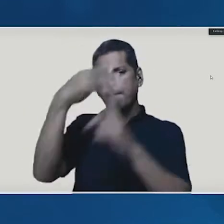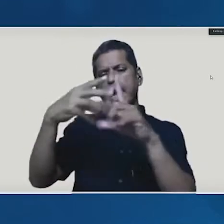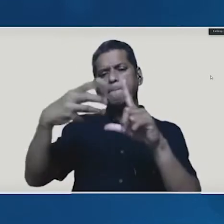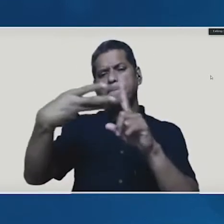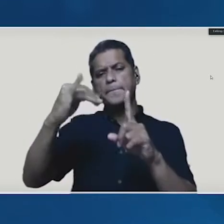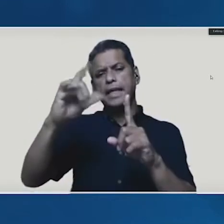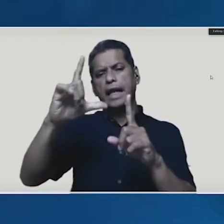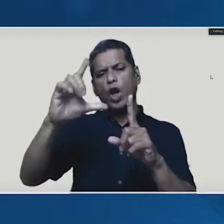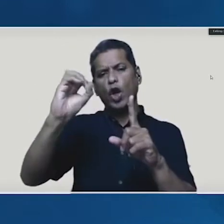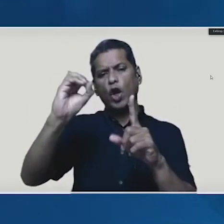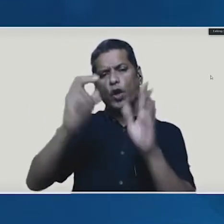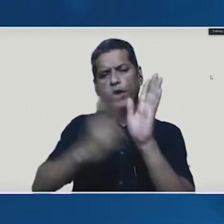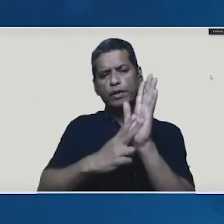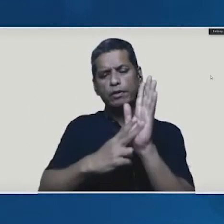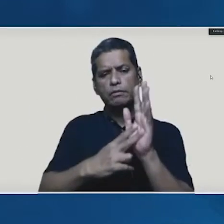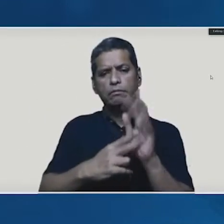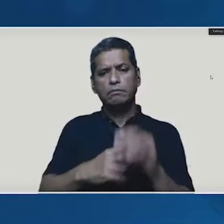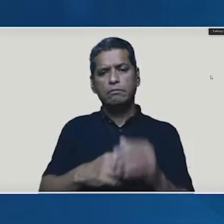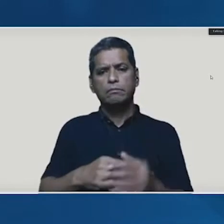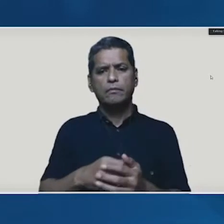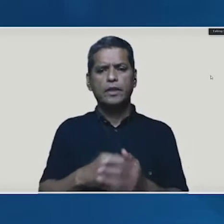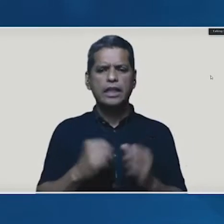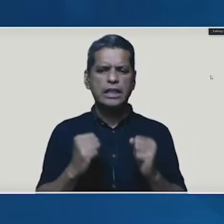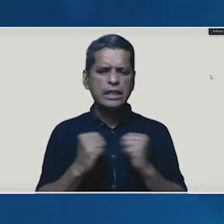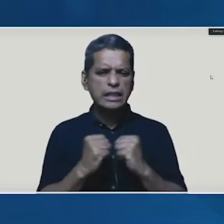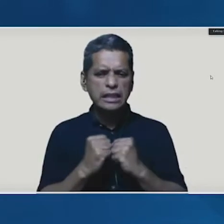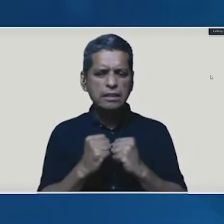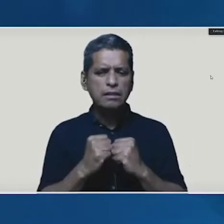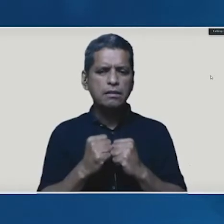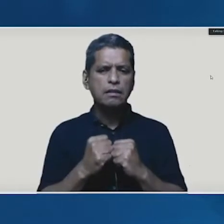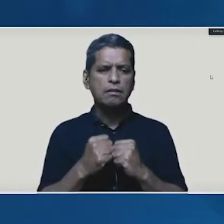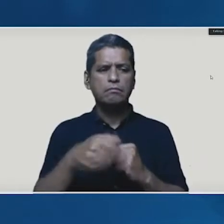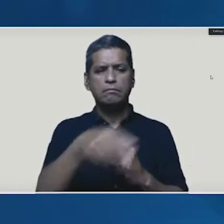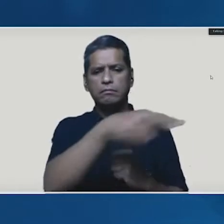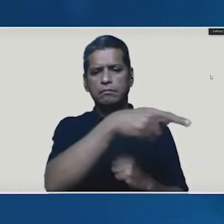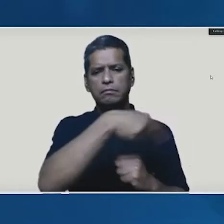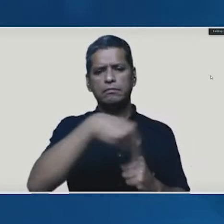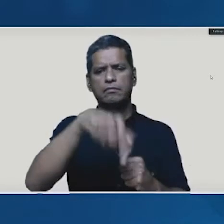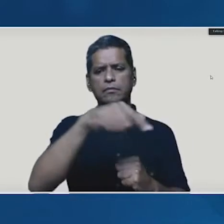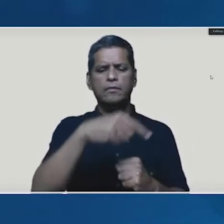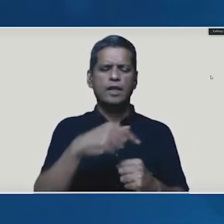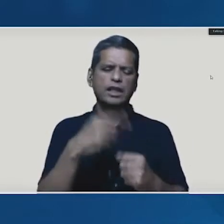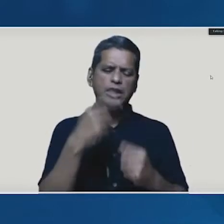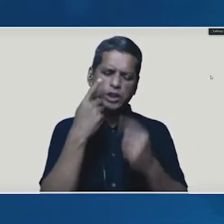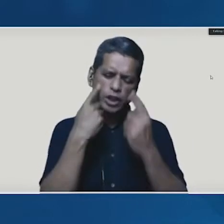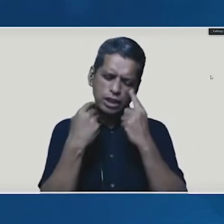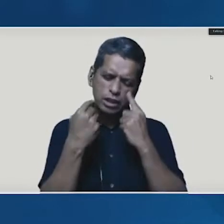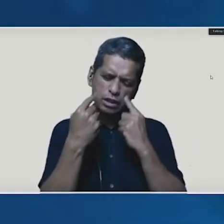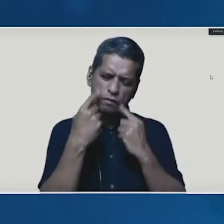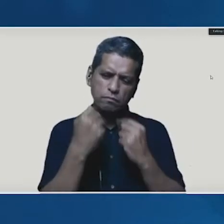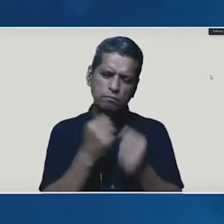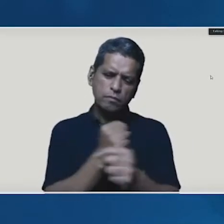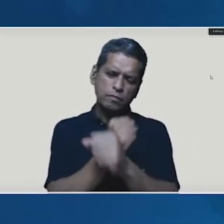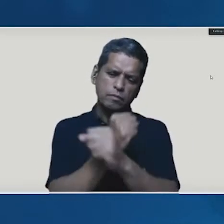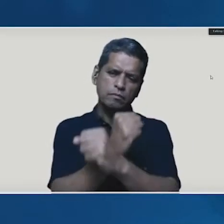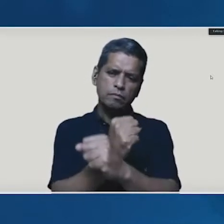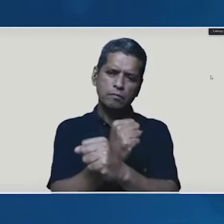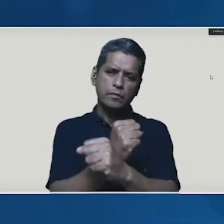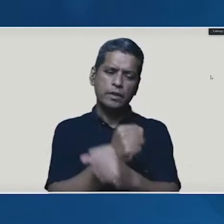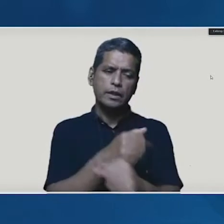dingin kedinginan dan bersama dengan hatinya yang begitu sedih dia dibawa